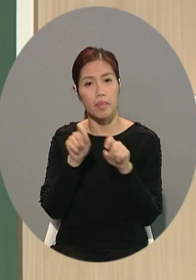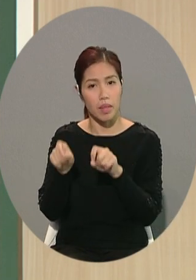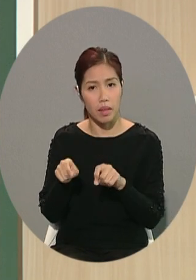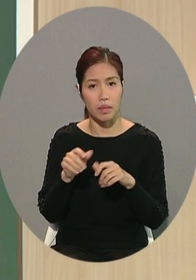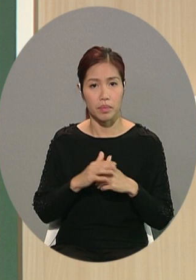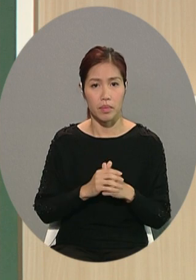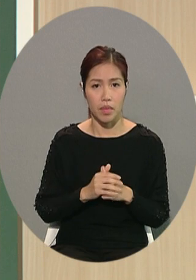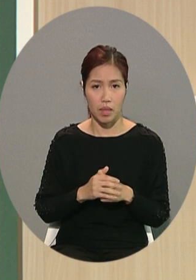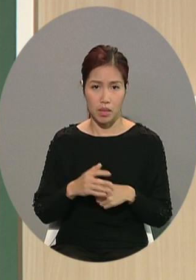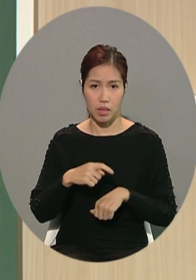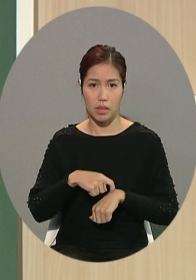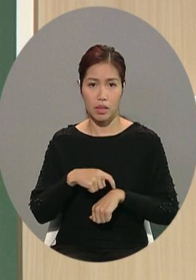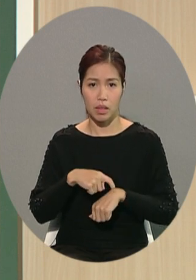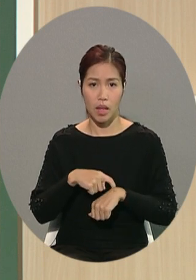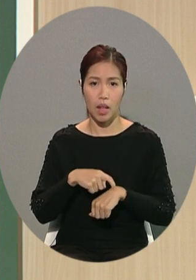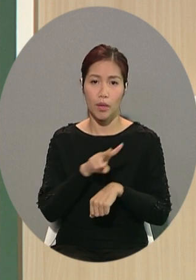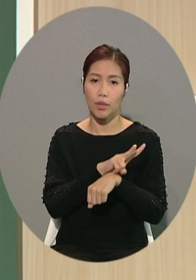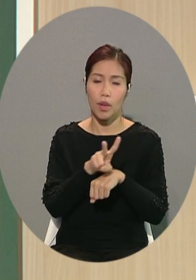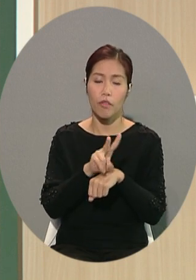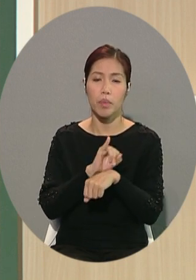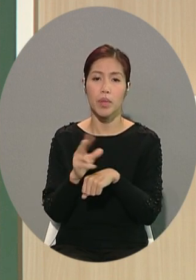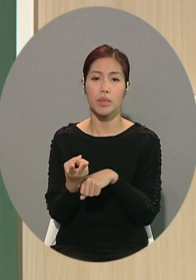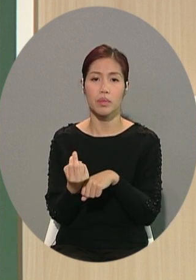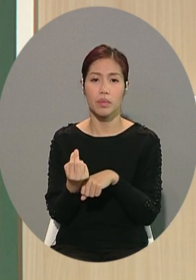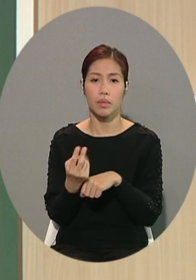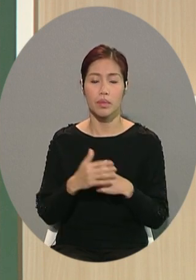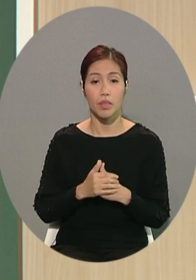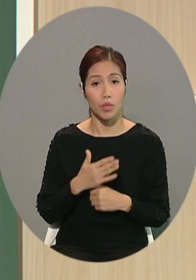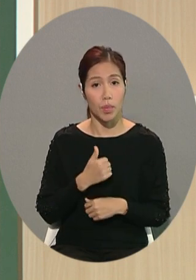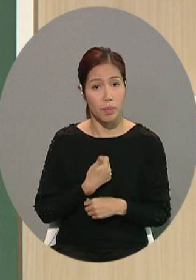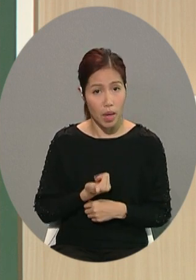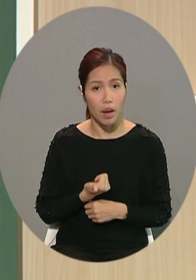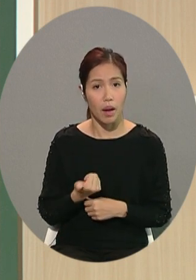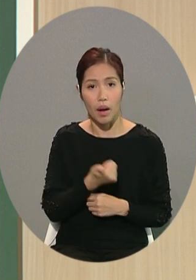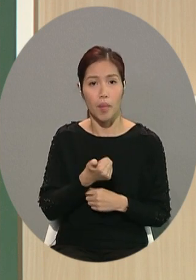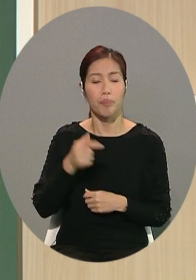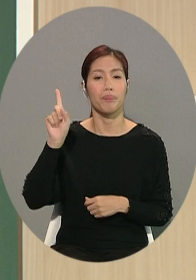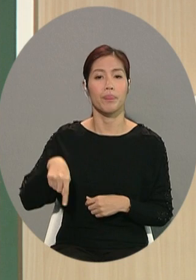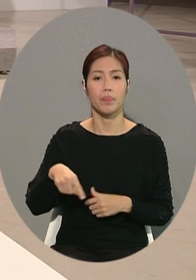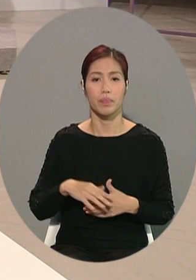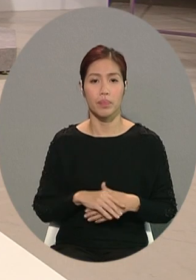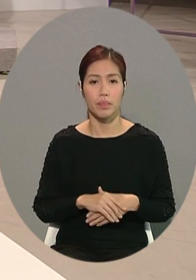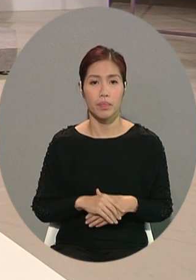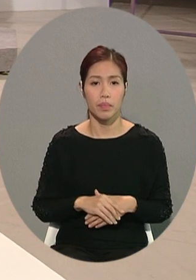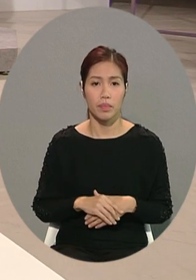咁啊，時間咧就係2分20秒噶，準備好嘅話咧就請善用，可以開始。